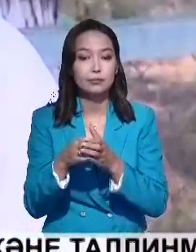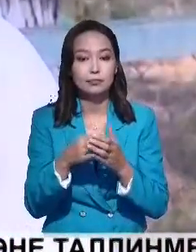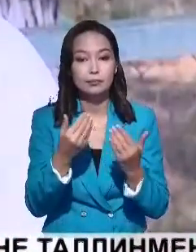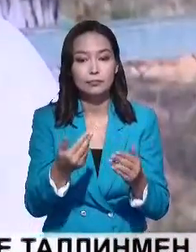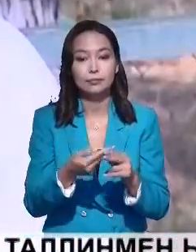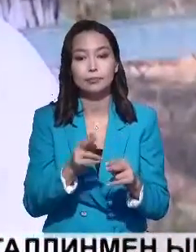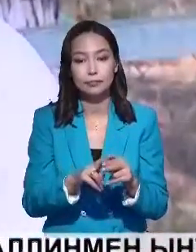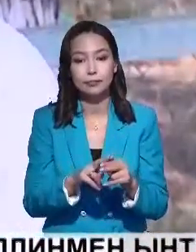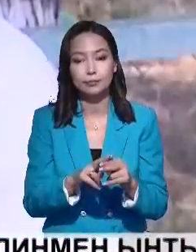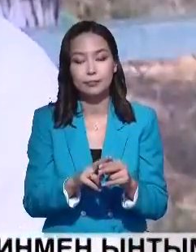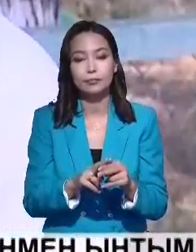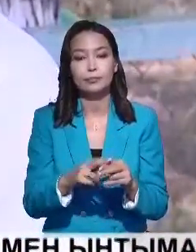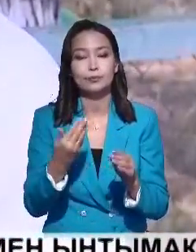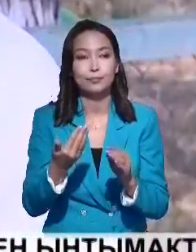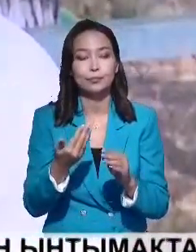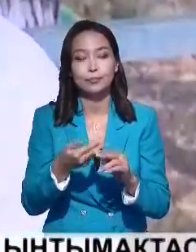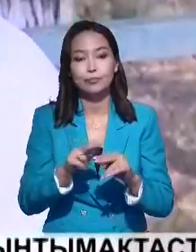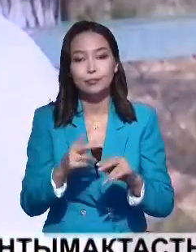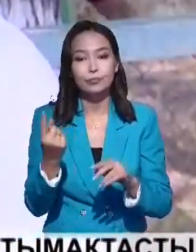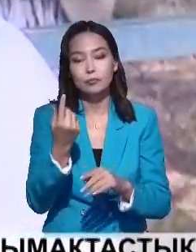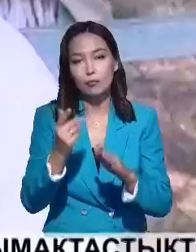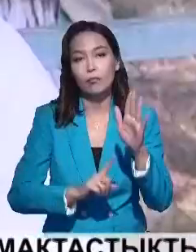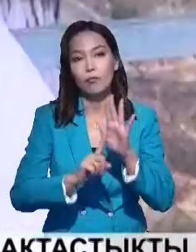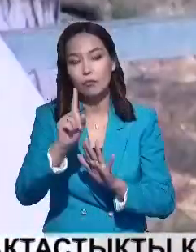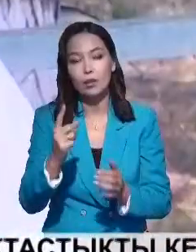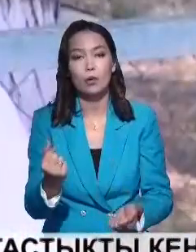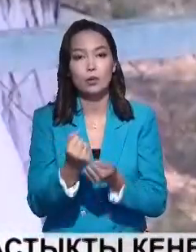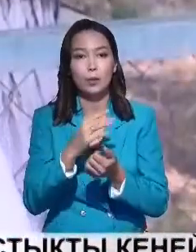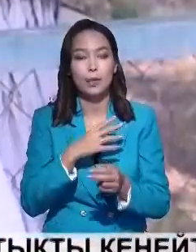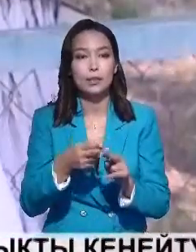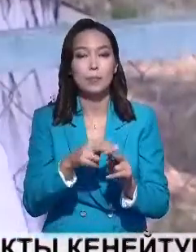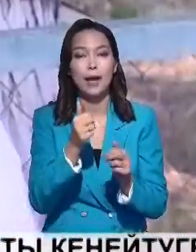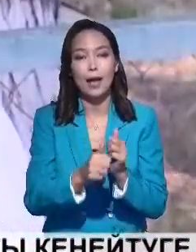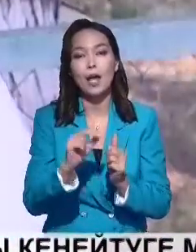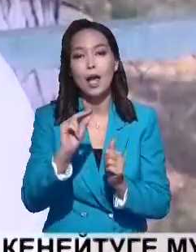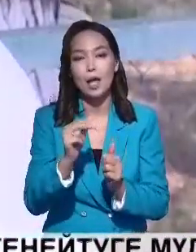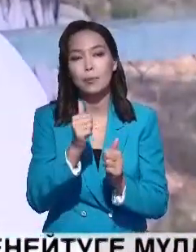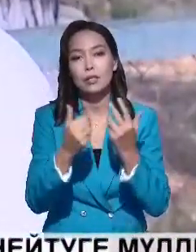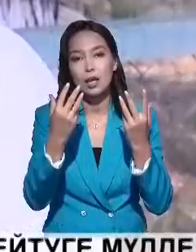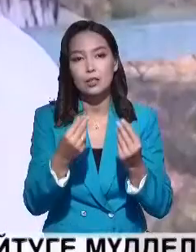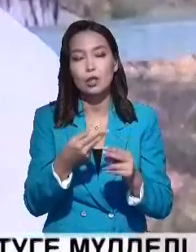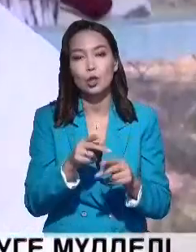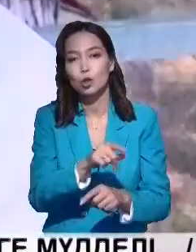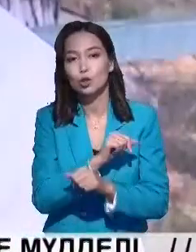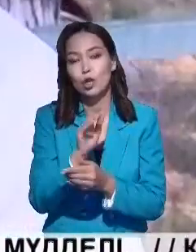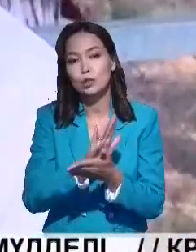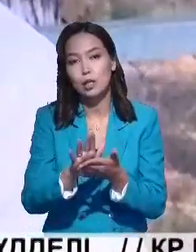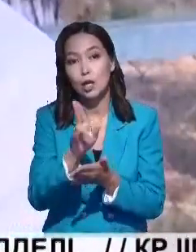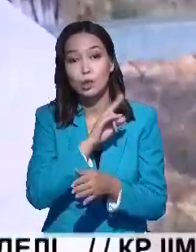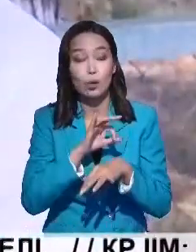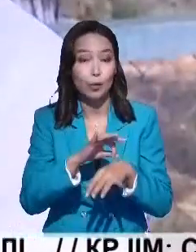ертеректе бастамасымен қолға алынған болатын. Бүгін күнде сол әр бейсенбі сайын осы саябаққа күтім жұмыстарын